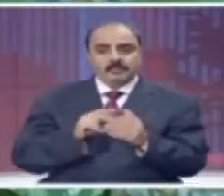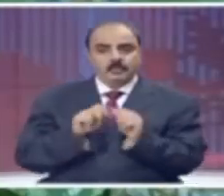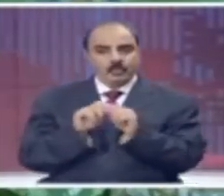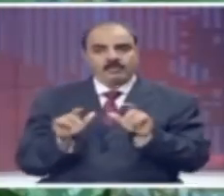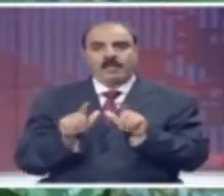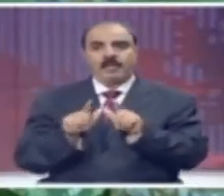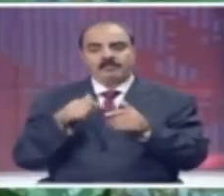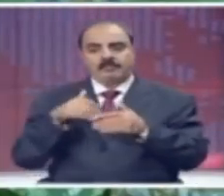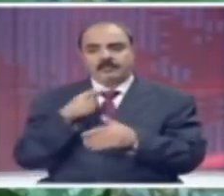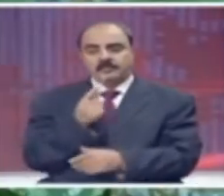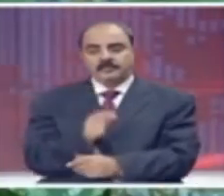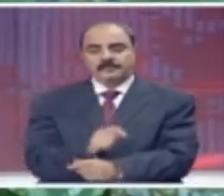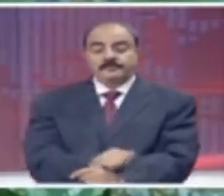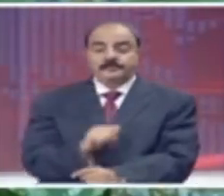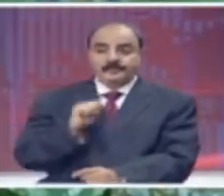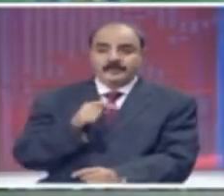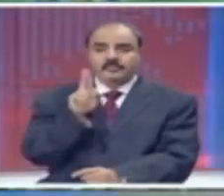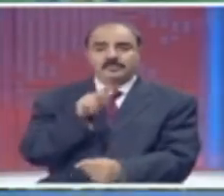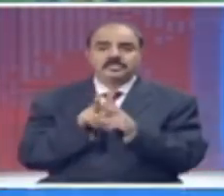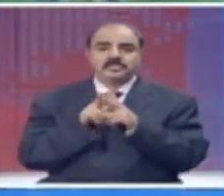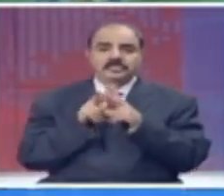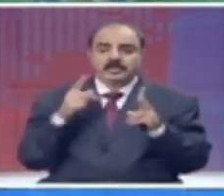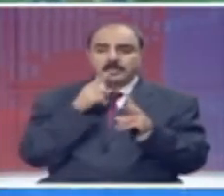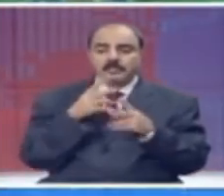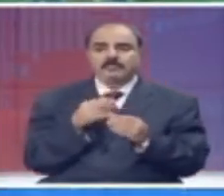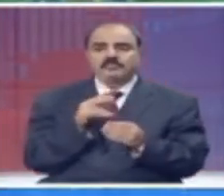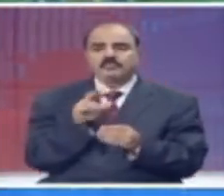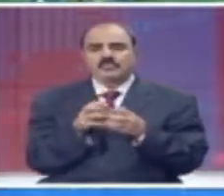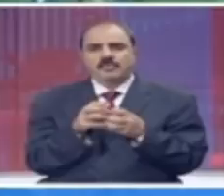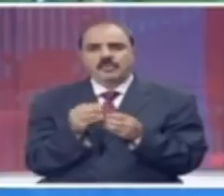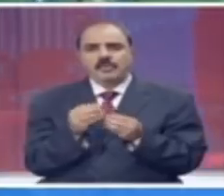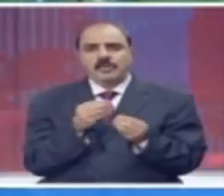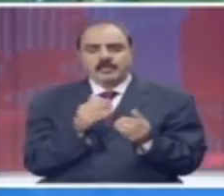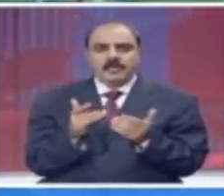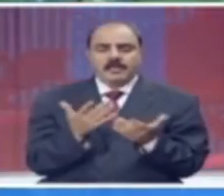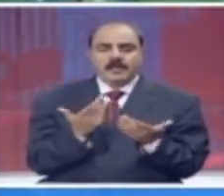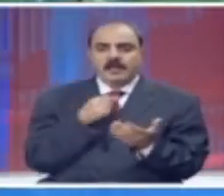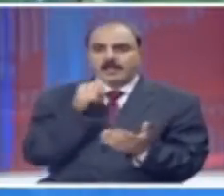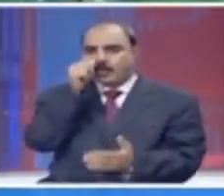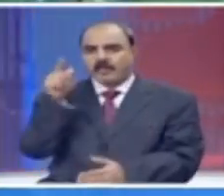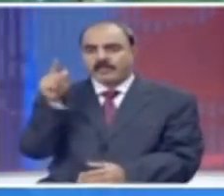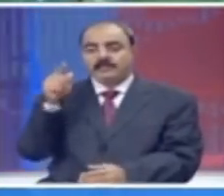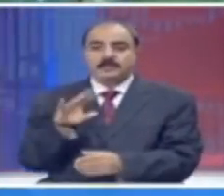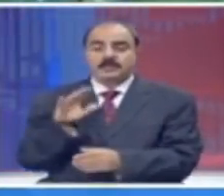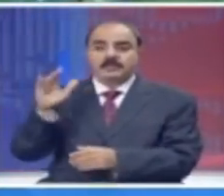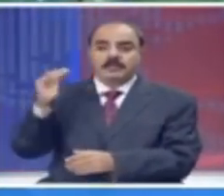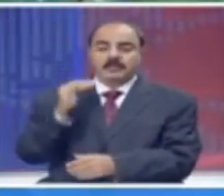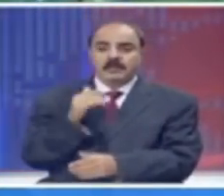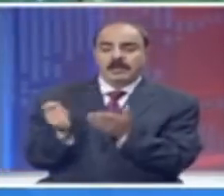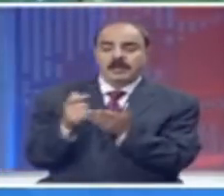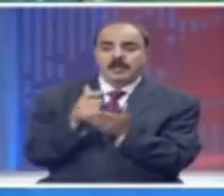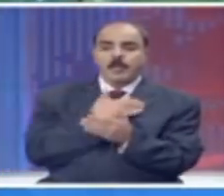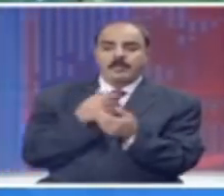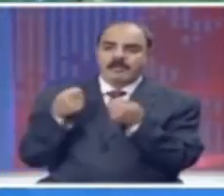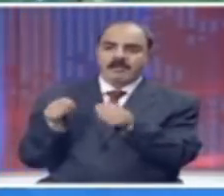موضح من الهيئة الوطنية للانتخابات. تاني حاجة، بالنسبة كان في استفسار متردد من دولة الكويت إن عندهم البريد